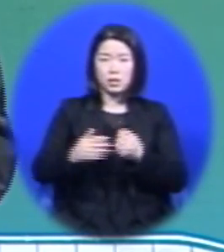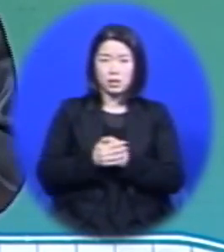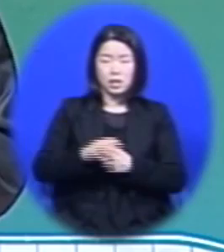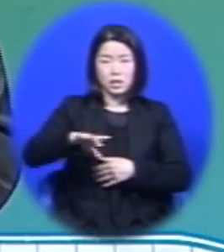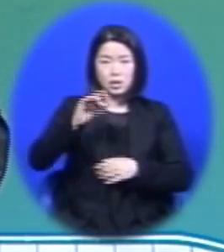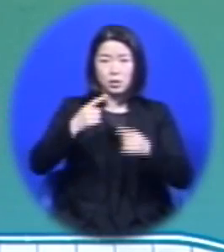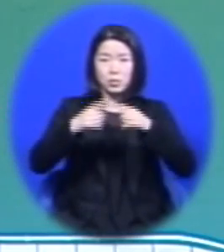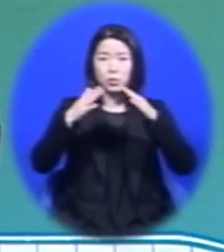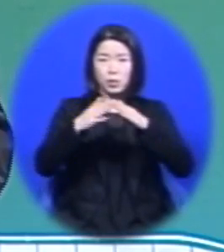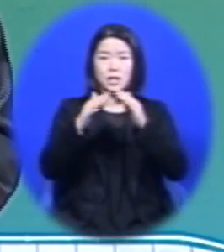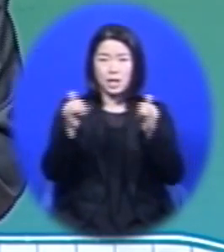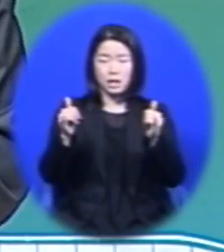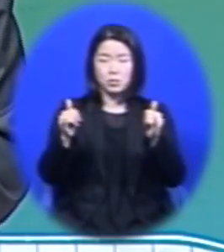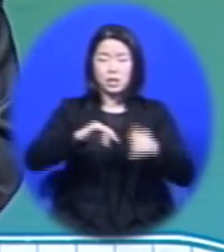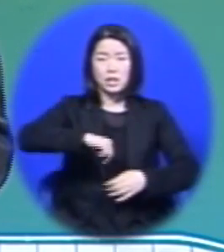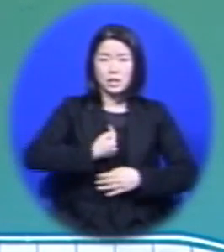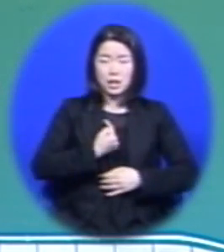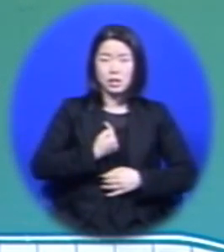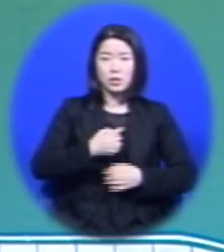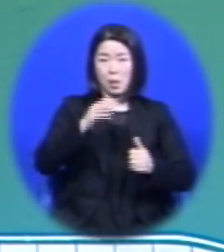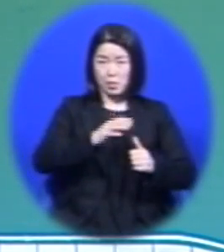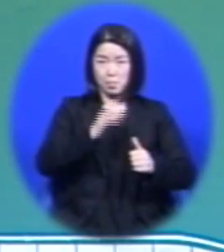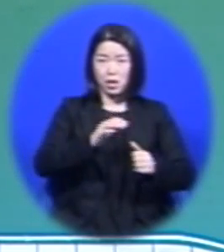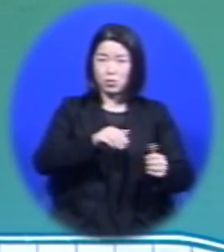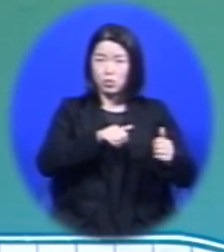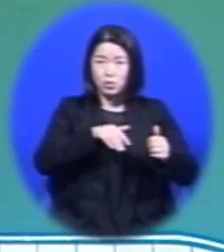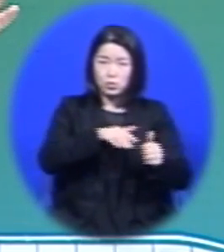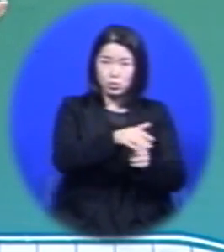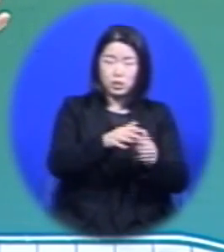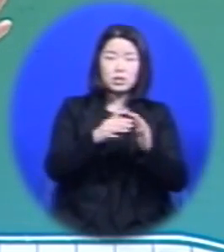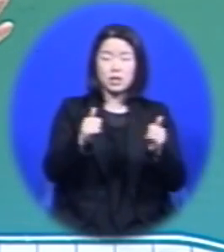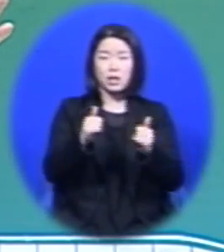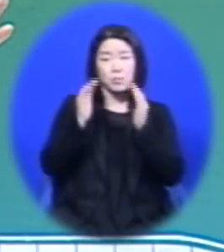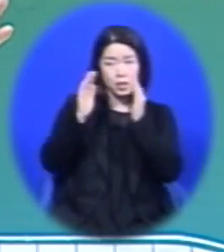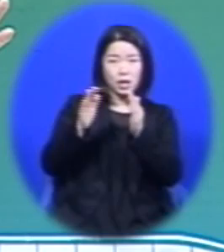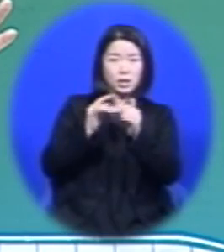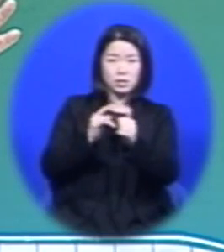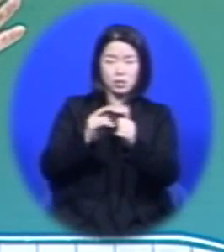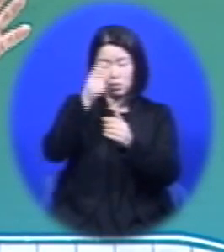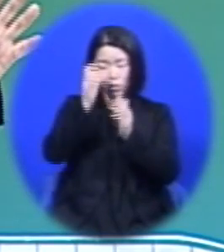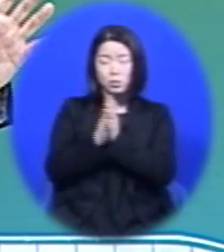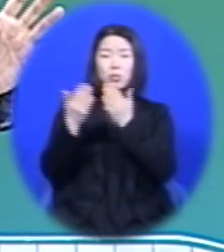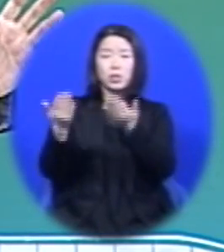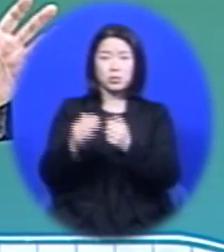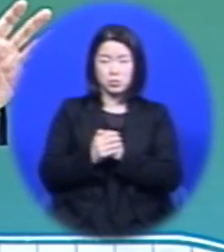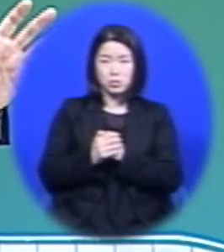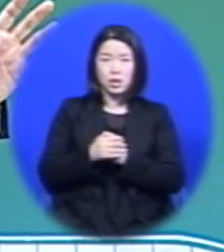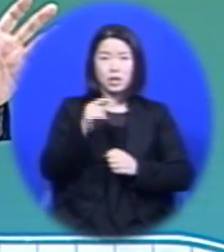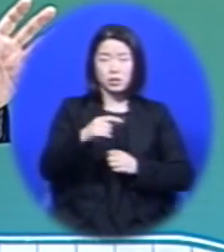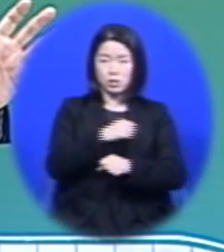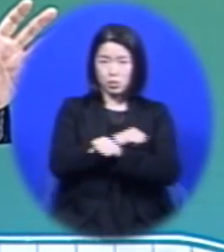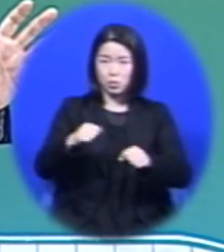초대교회 성도들은 자기들을 핍박하고 죽이는 이들을 향하여 기도했습니다. 그들에게는 용서할